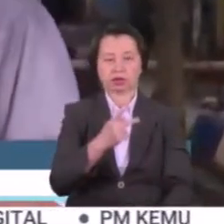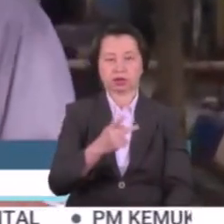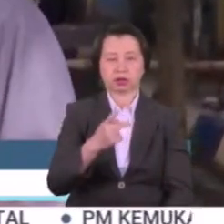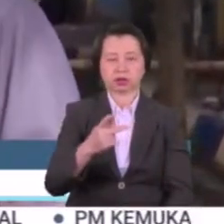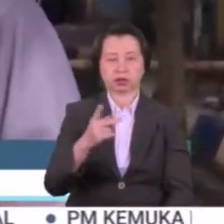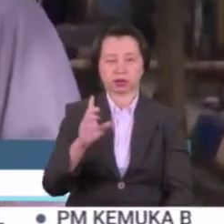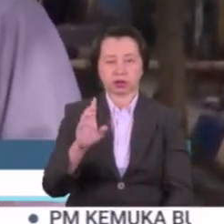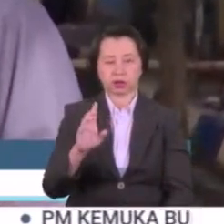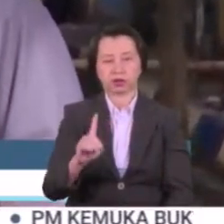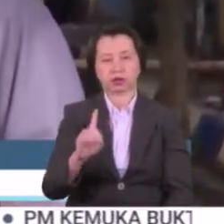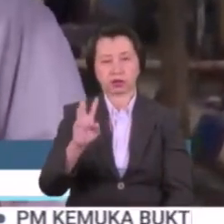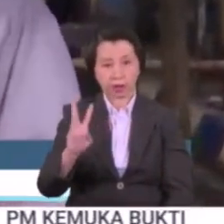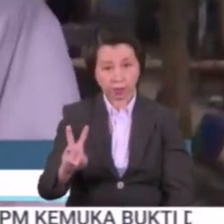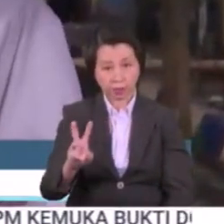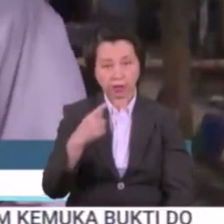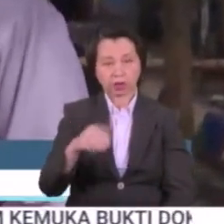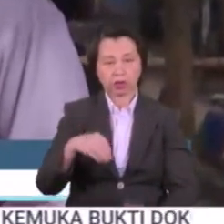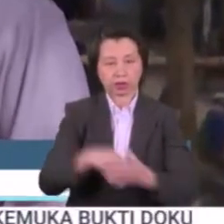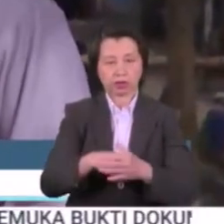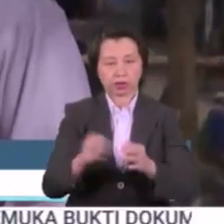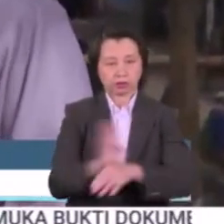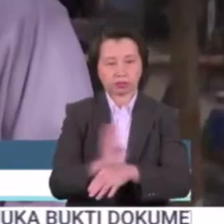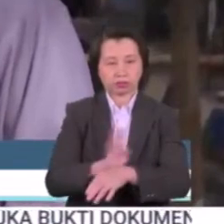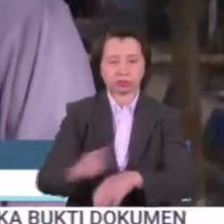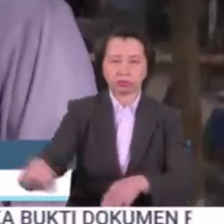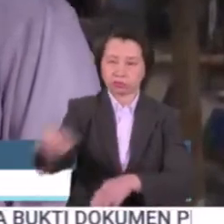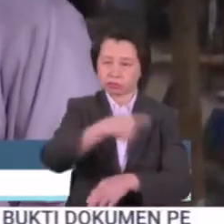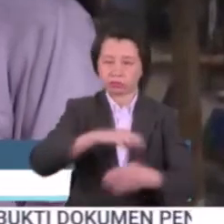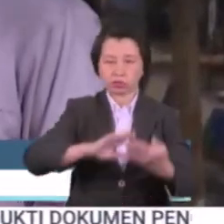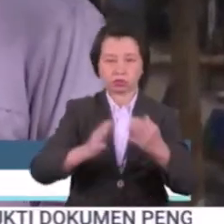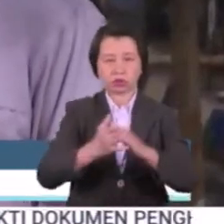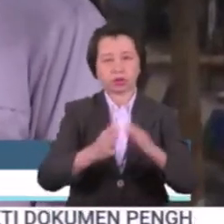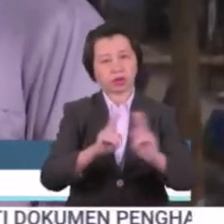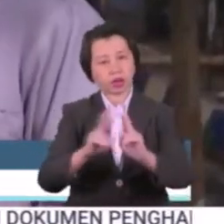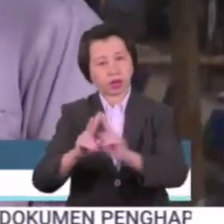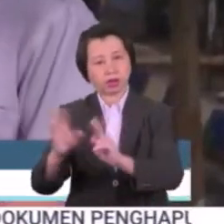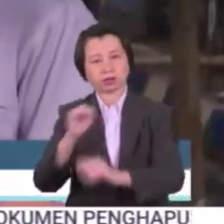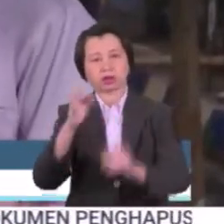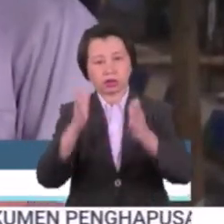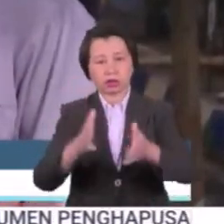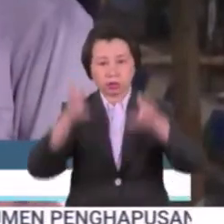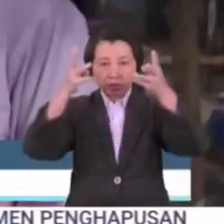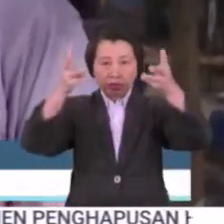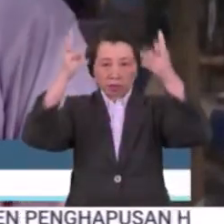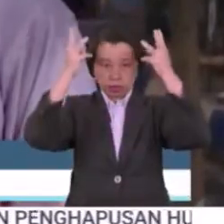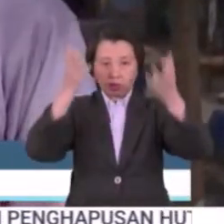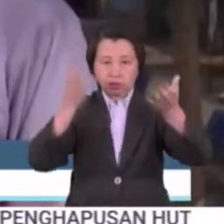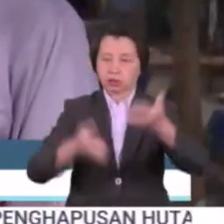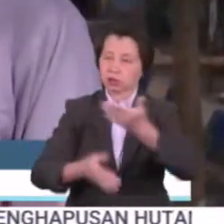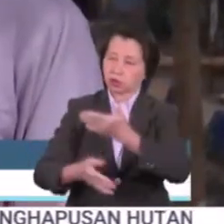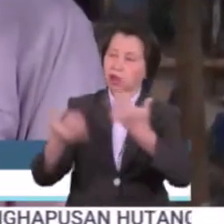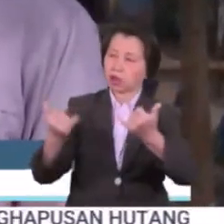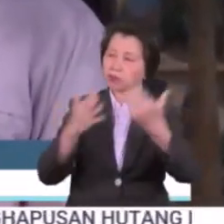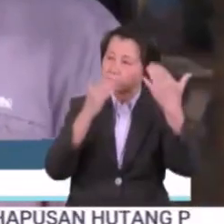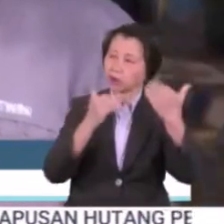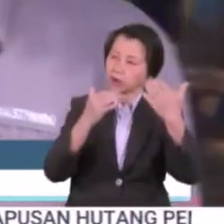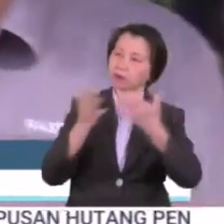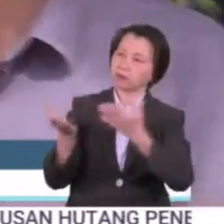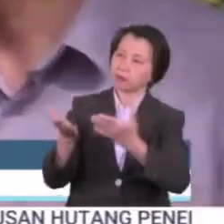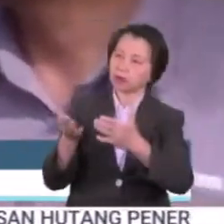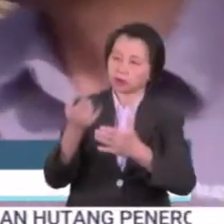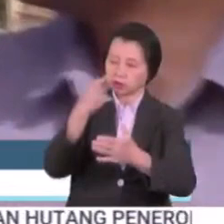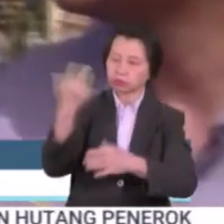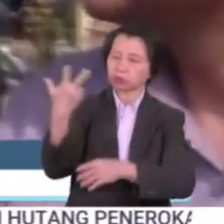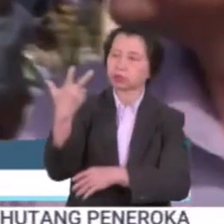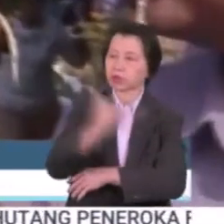menjadikan platform kepada Usahawan dalam kalangan community desa dan juga orang asli mungkin harapan Datuk untuk sepanjang 3 di program ini Oke harapan